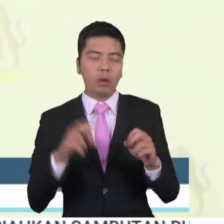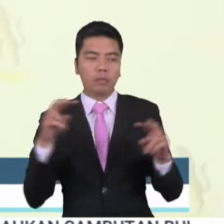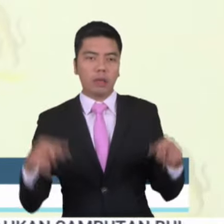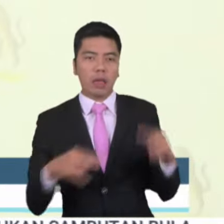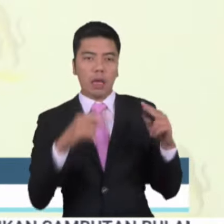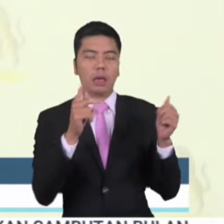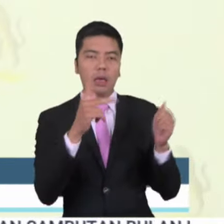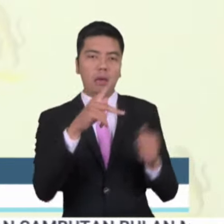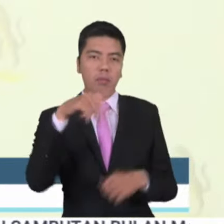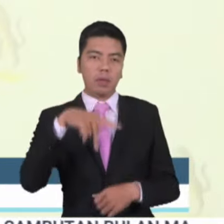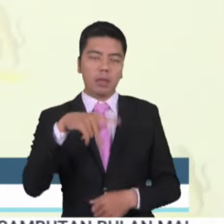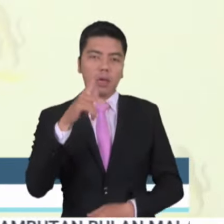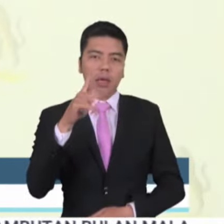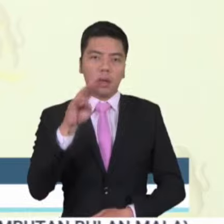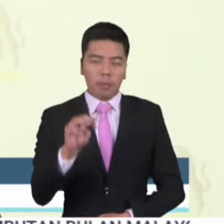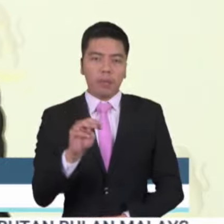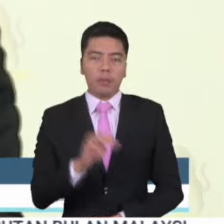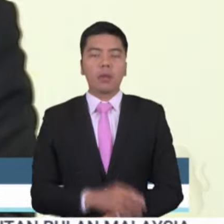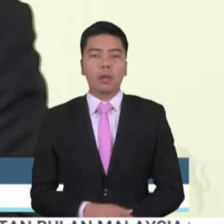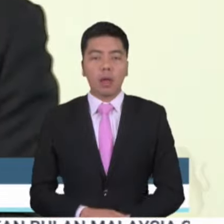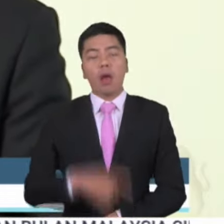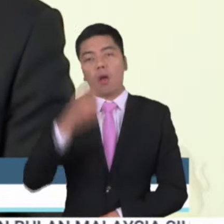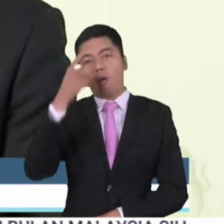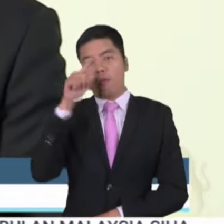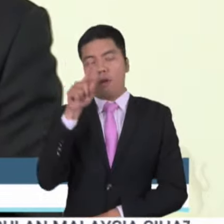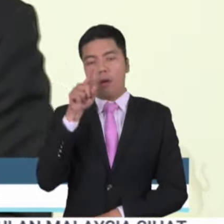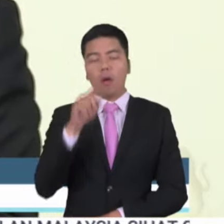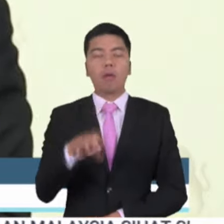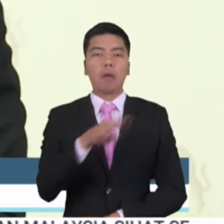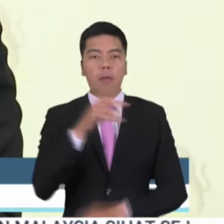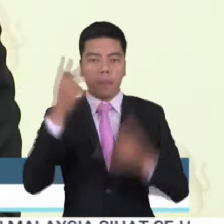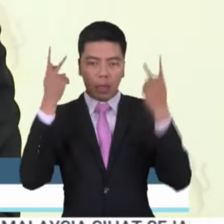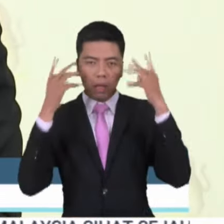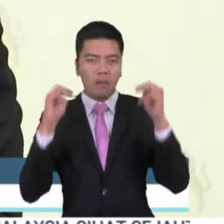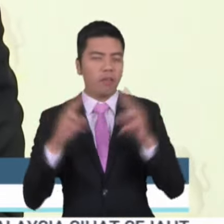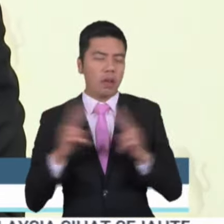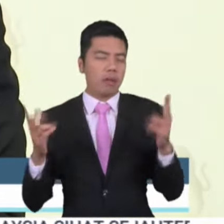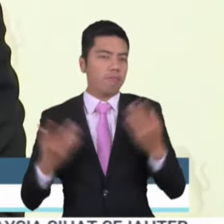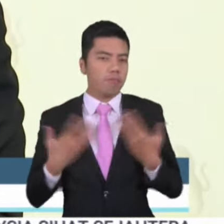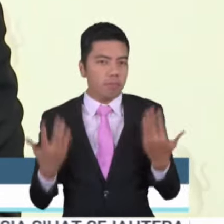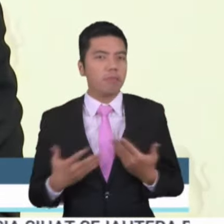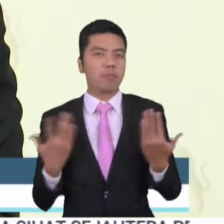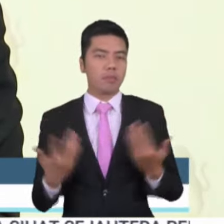pihak KPKM. Tapi Perdana Menteri sangat teruja dengan